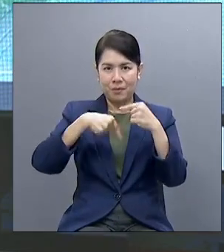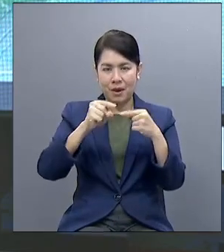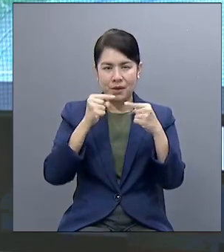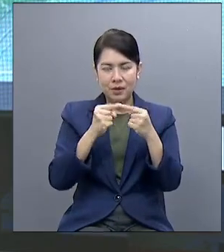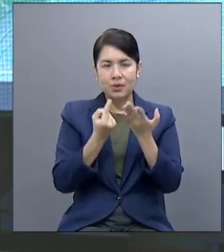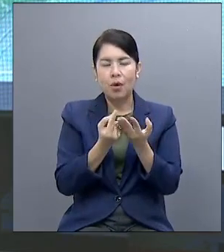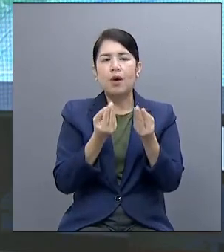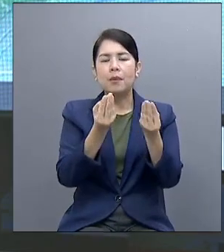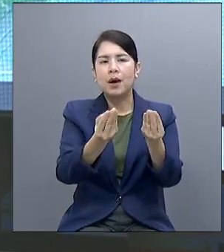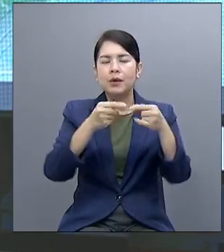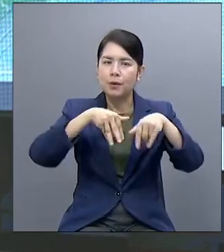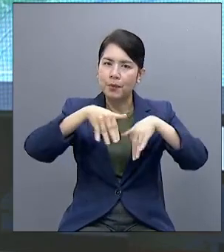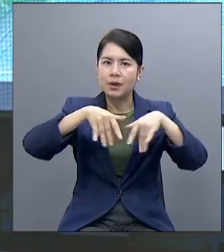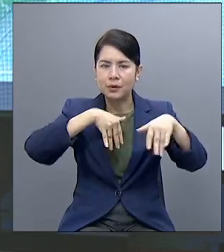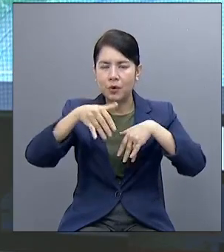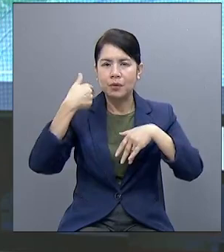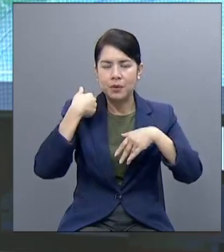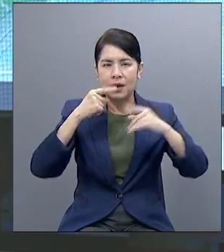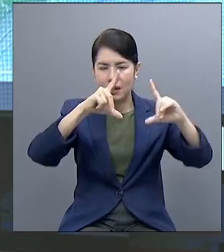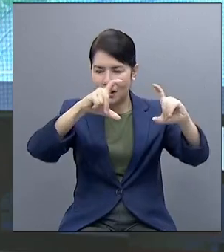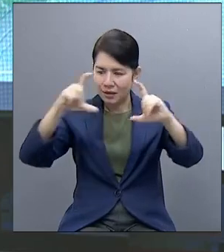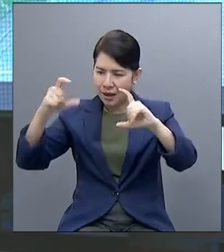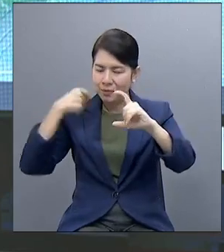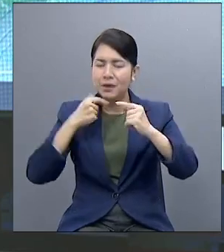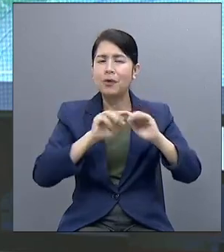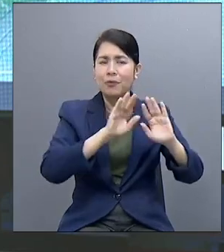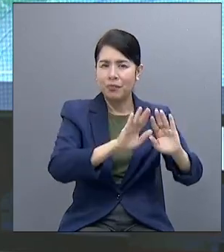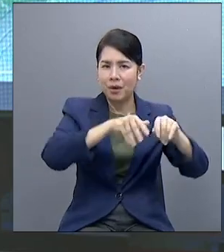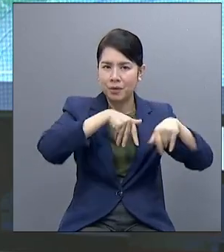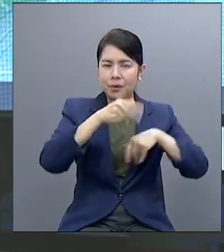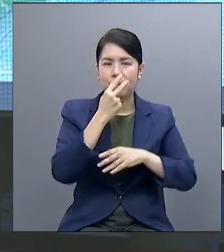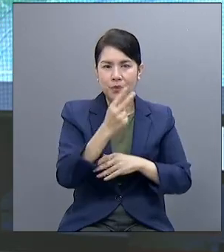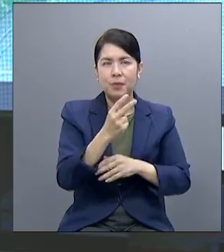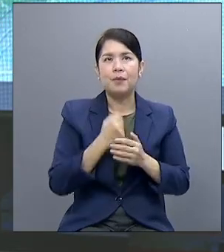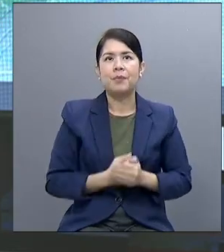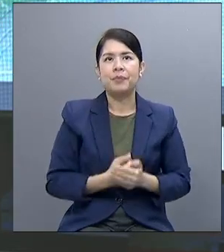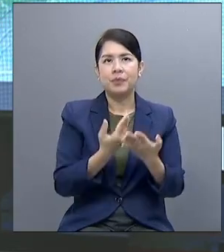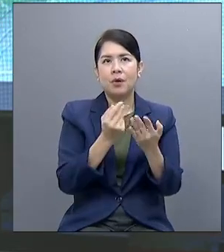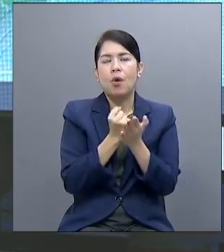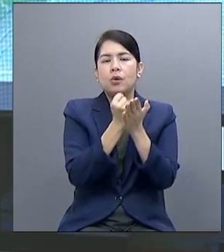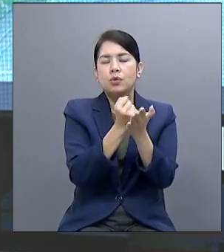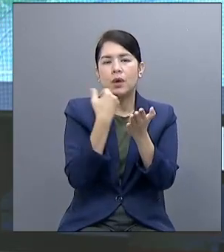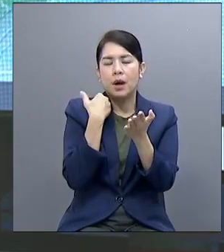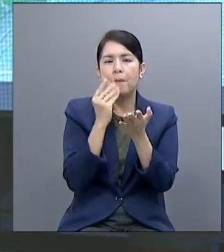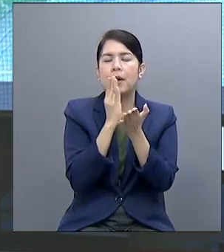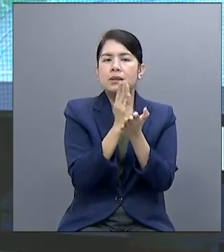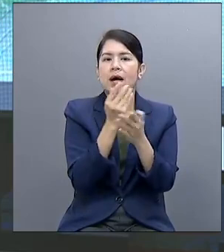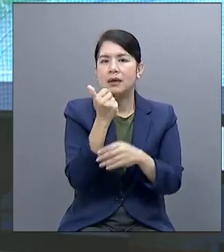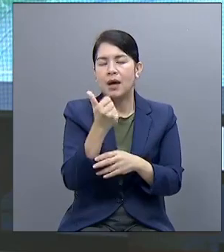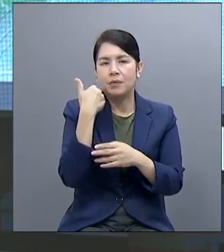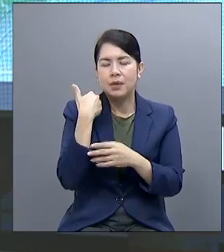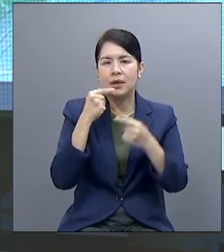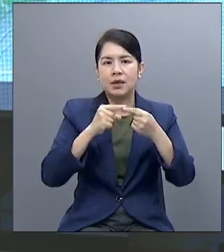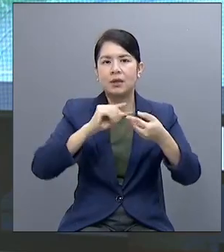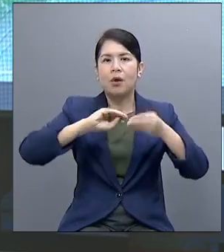พี่น้องนะคะแล้วก็จะเก็บภาพบรรยากาศมาฝากคุณผู้ชมด้วยค่ะอย่าลืมนะคะสามารถที่จะร่วมบริจาค กันเข้ามาได้ผ่านเลขที่บัญชีที่บอกไ